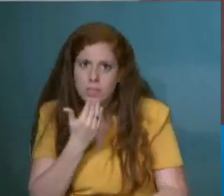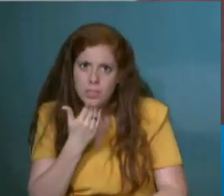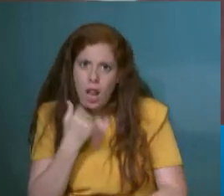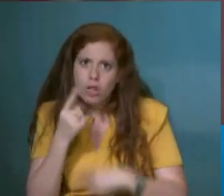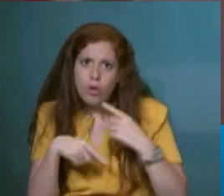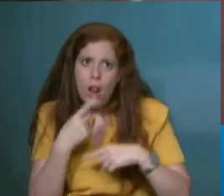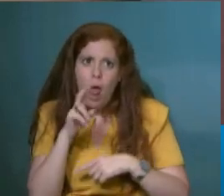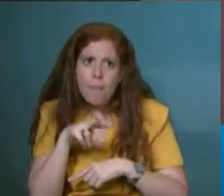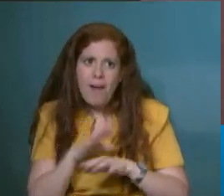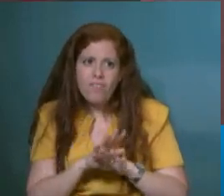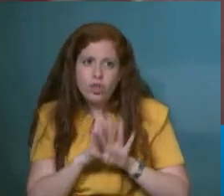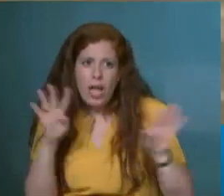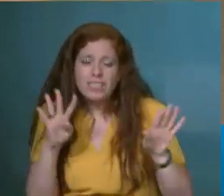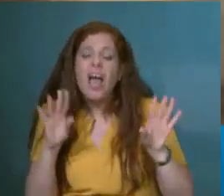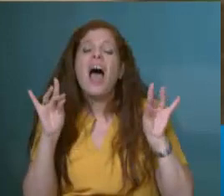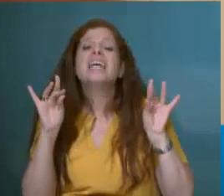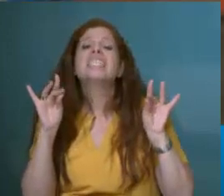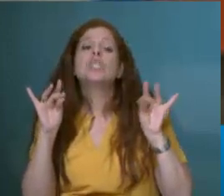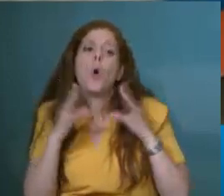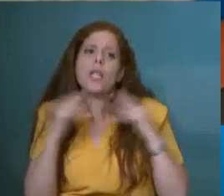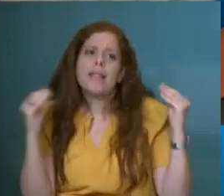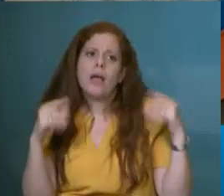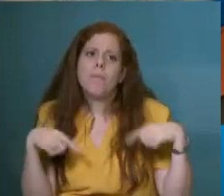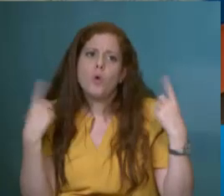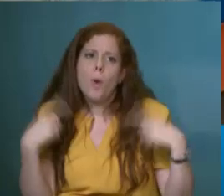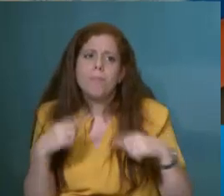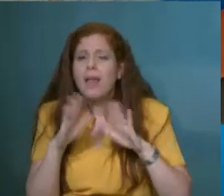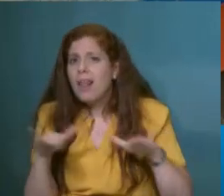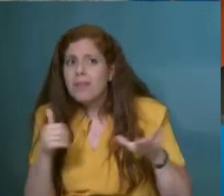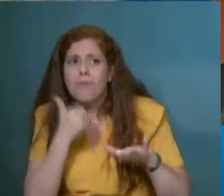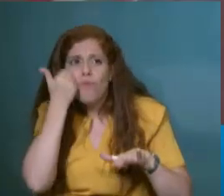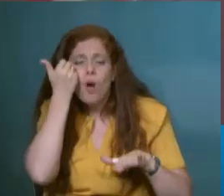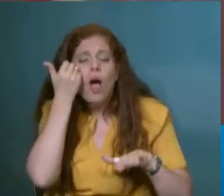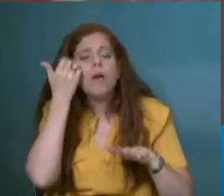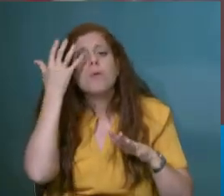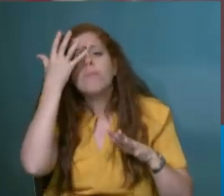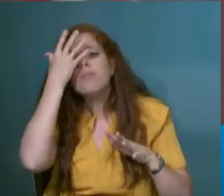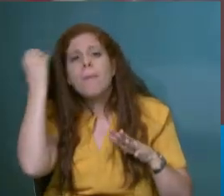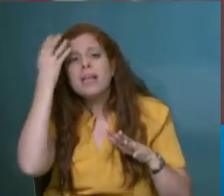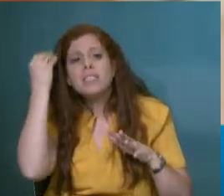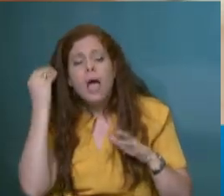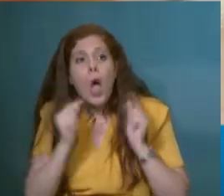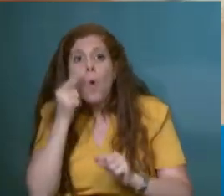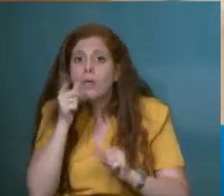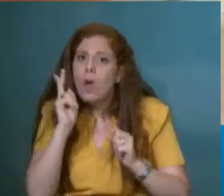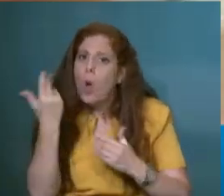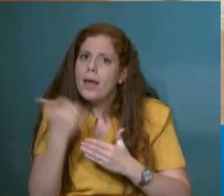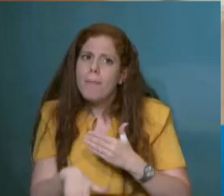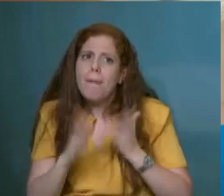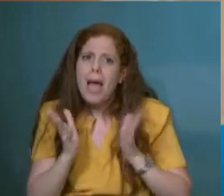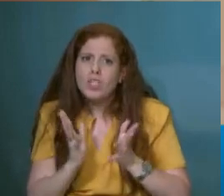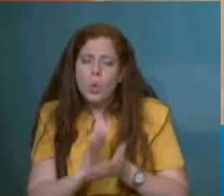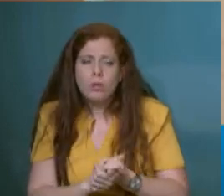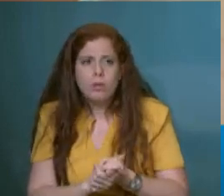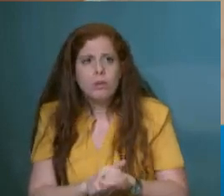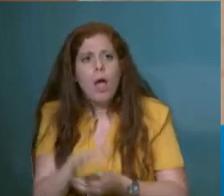2019, עשרות נעדרים ביום, ילדים, מבוגרים, עם דמנציה. אירוע כזה יכול להיגמר באסון. המערכת משווה